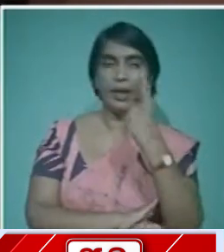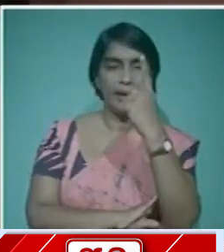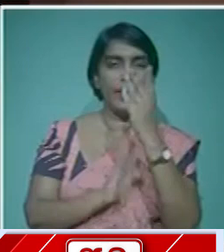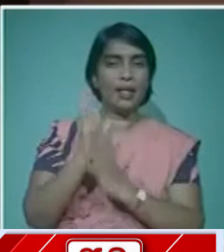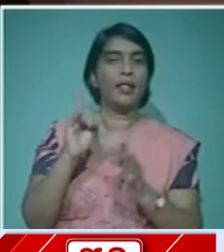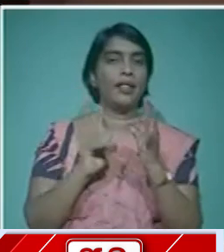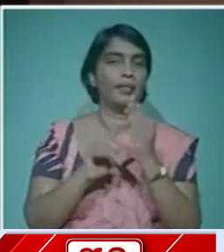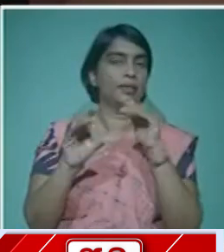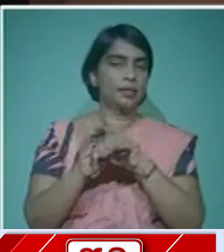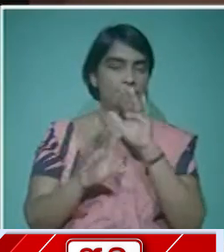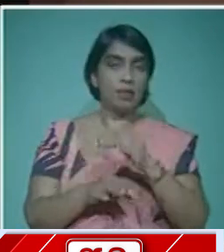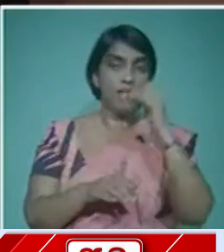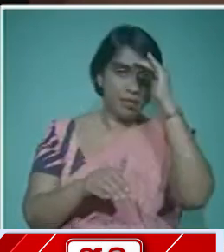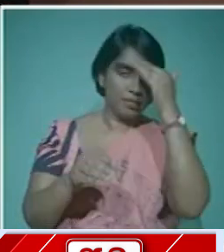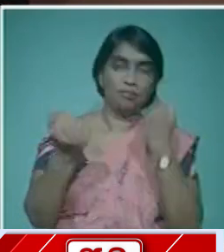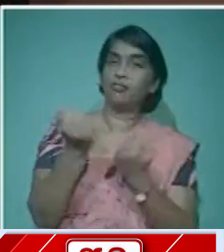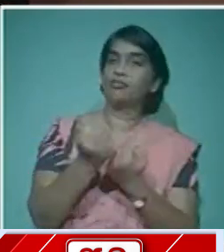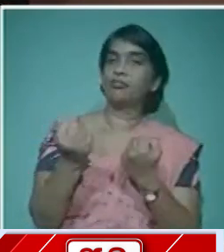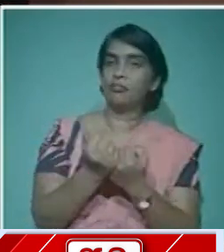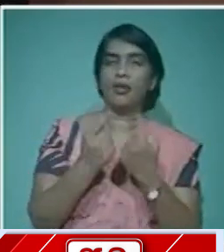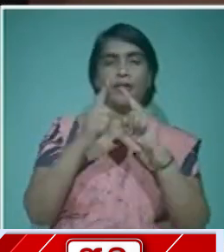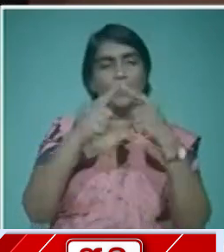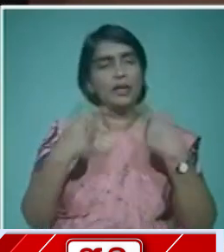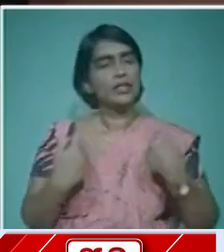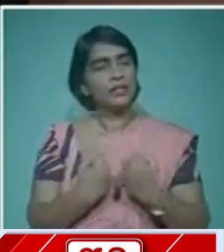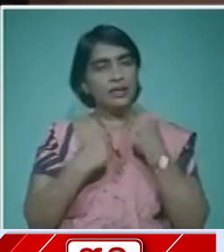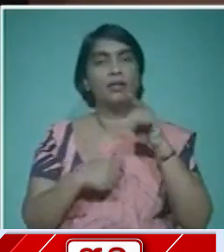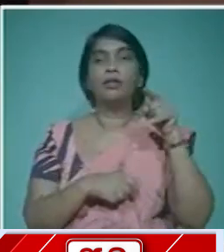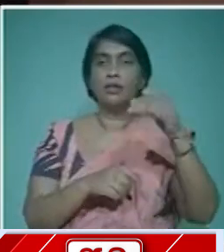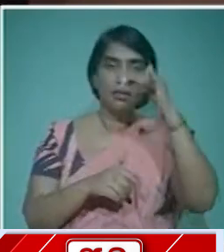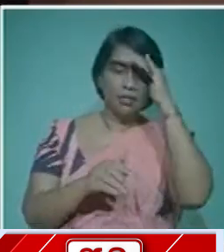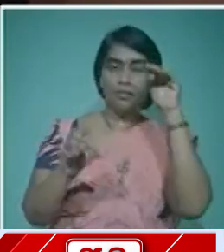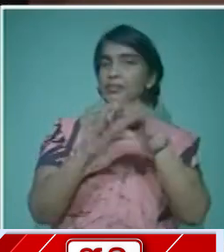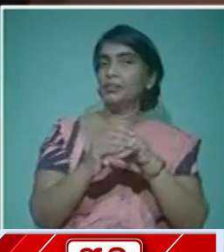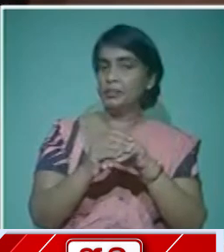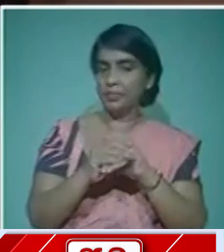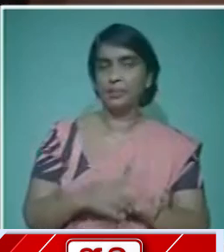මන්ත්‍රීවරයෙක් හිටපු නිසා. මේකට නායකත්වය ගන්න පුළුවන් විවිධ අභියෝග මැද්දේ එතුමායි නායකත්වය ගත්තා.